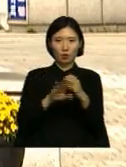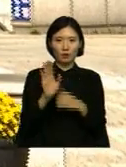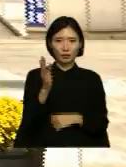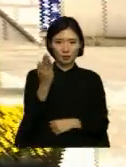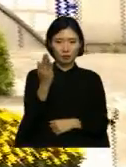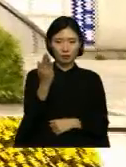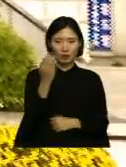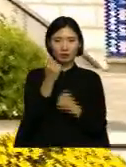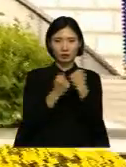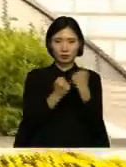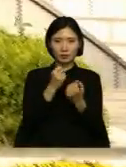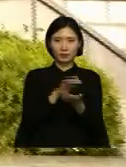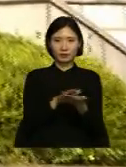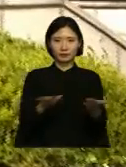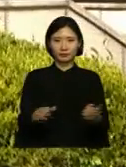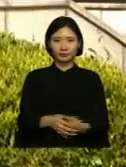하남시는 덧붙였습니다